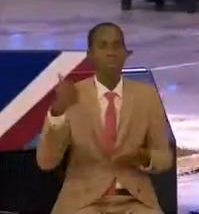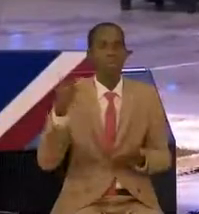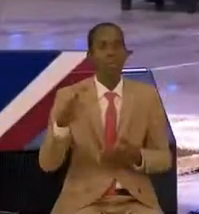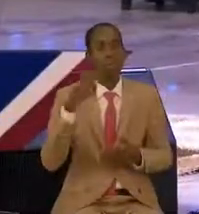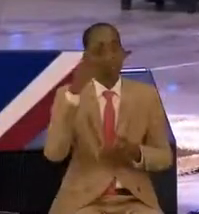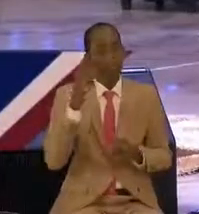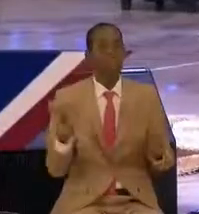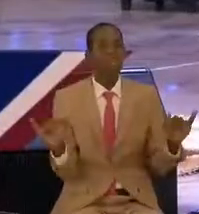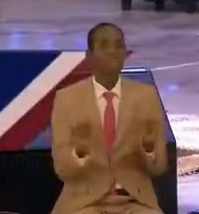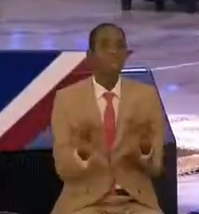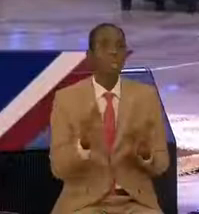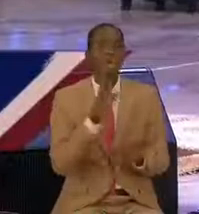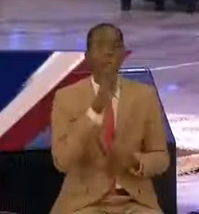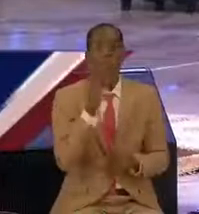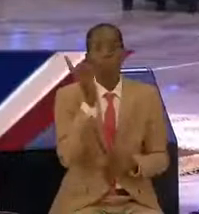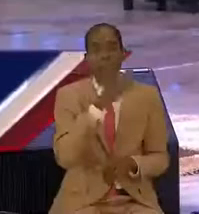deuxième,